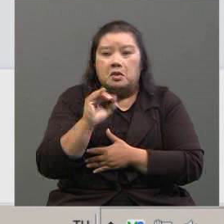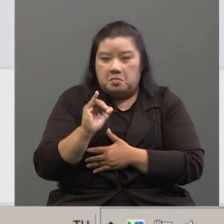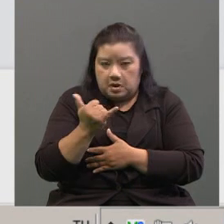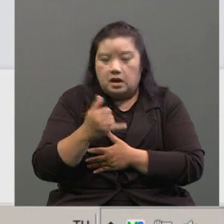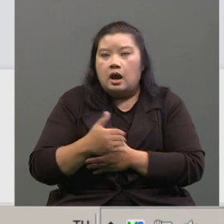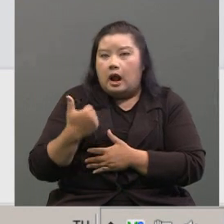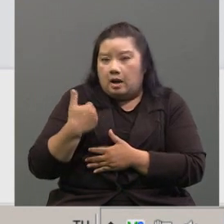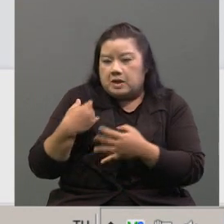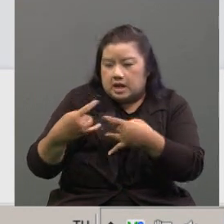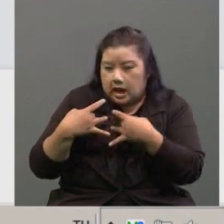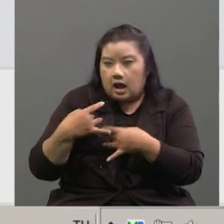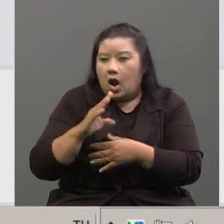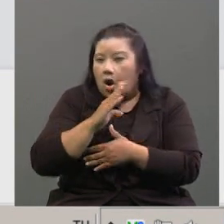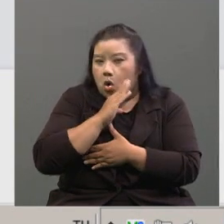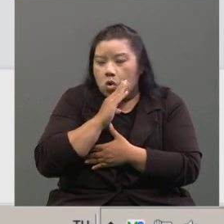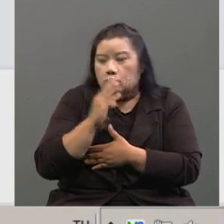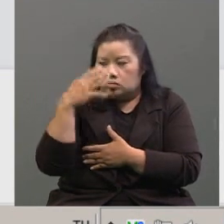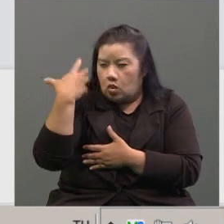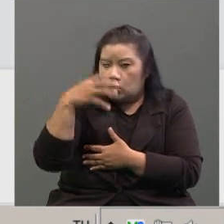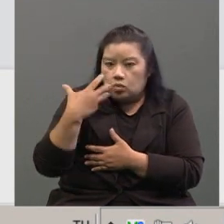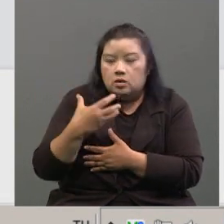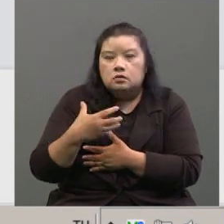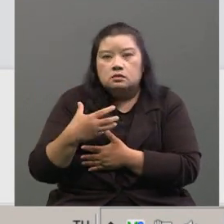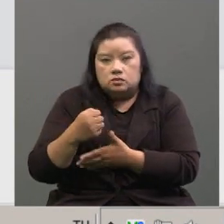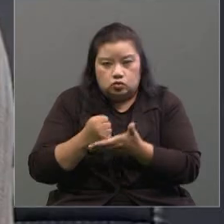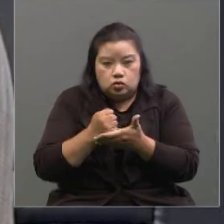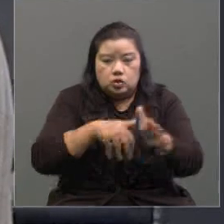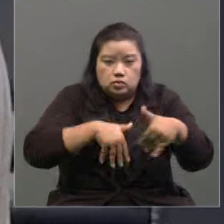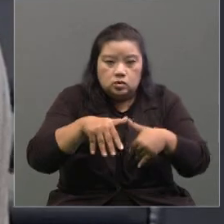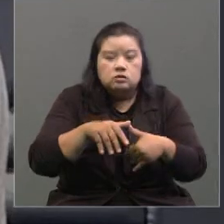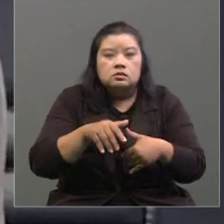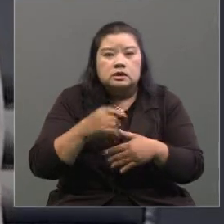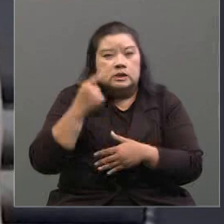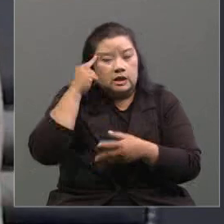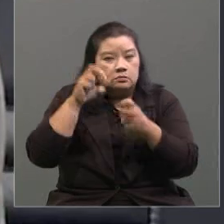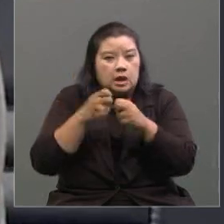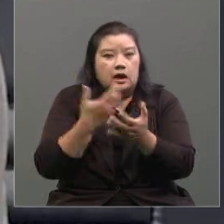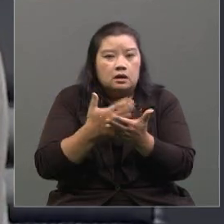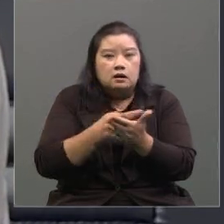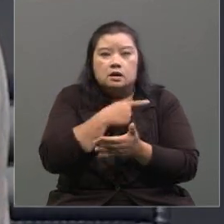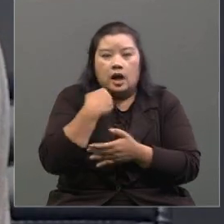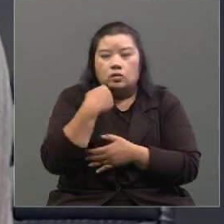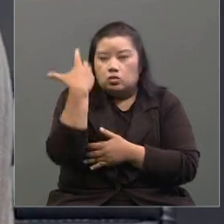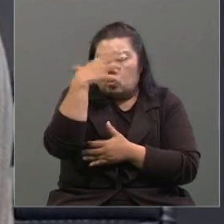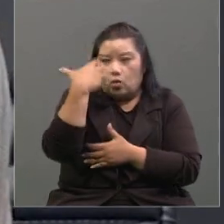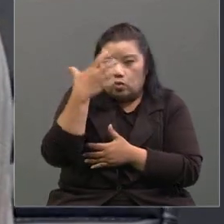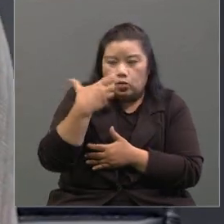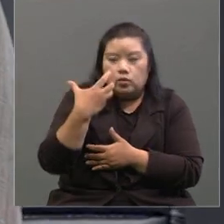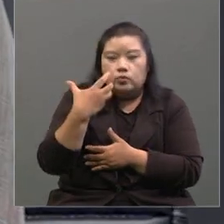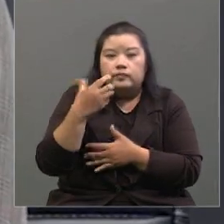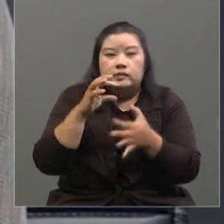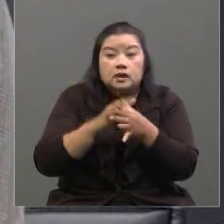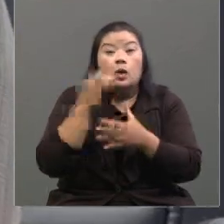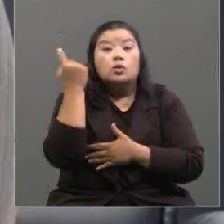จะไปเอารัดเอาเปียบผู้บริโภคแล้วกจะเป็การปกป้องผู้บริโคที่อาจะรบคามสิหายจากการกระธรรของผู้ประกอธุกินำเทียว